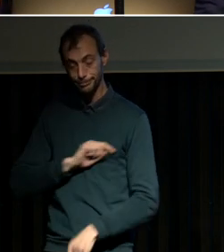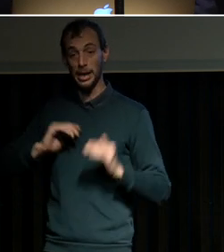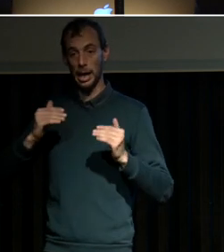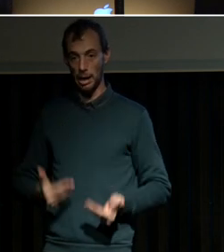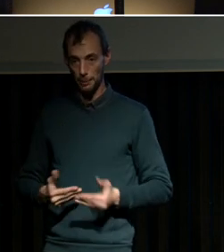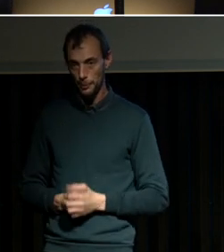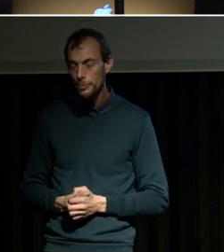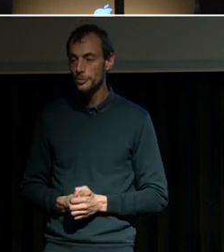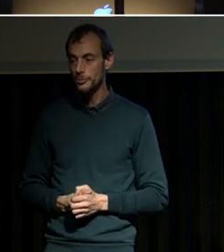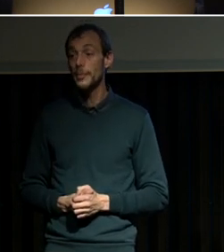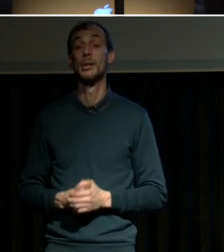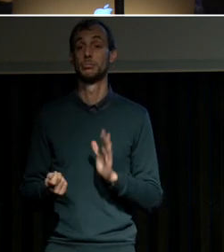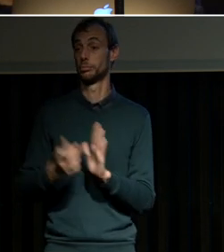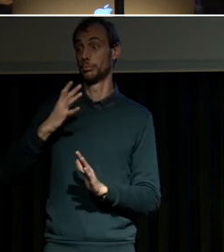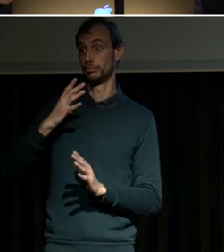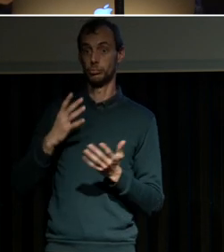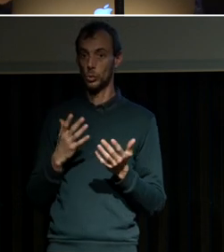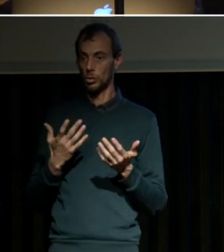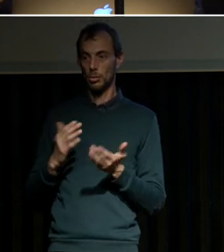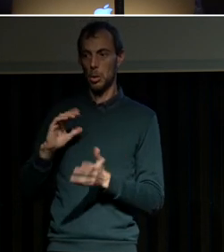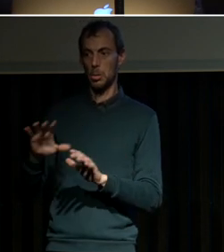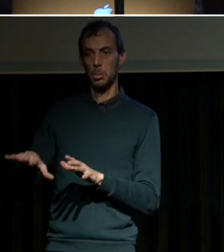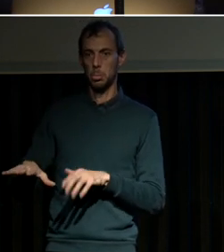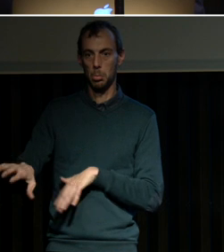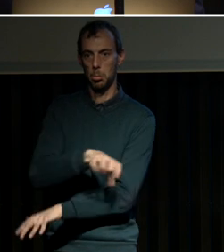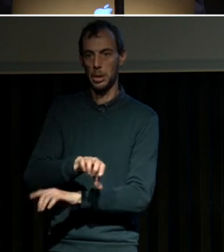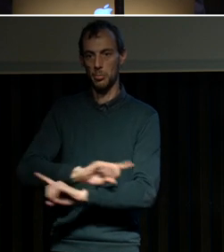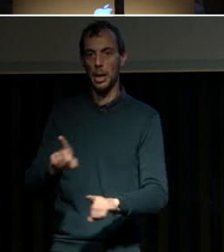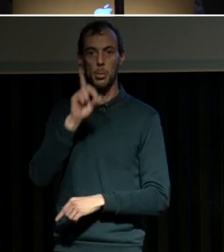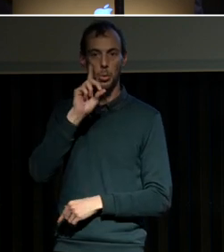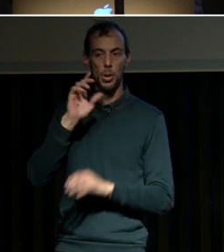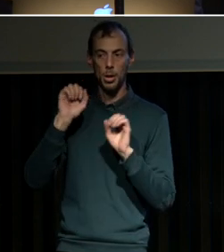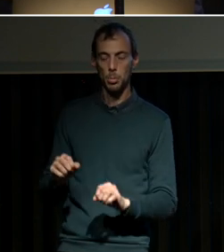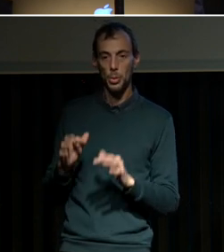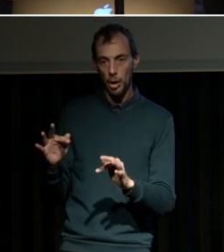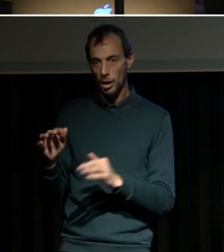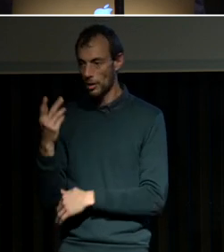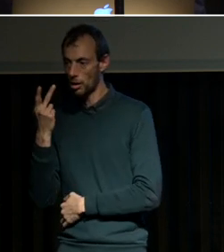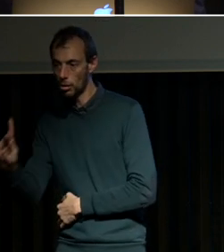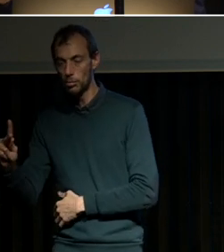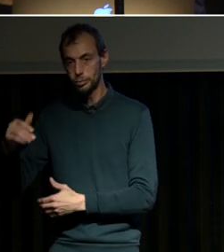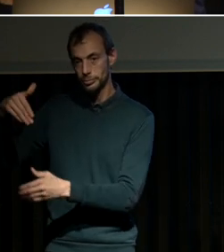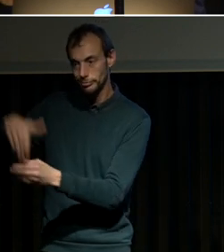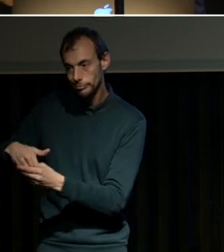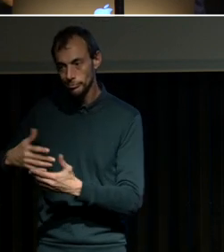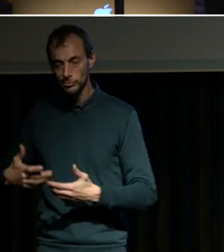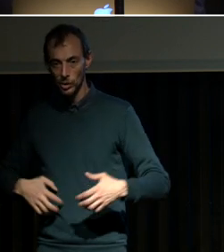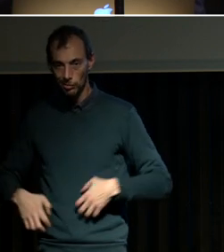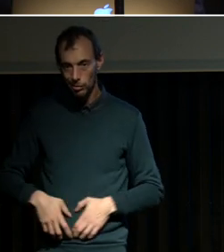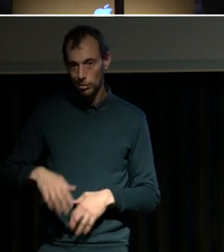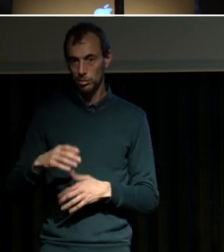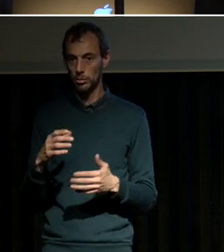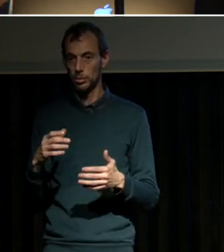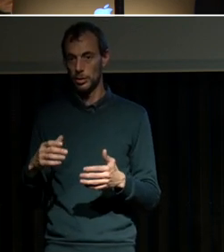moment, parce que qui dit arrêt circulatoire dit ischémie chaude des greffons. Ischémie chaude, ça veut dire qu'au